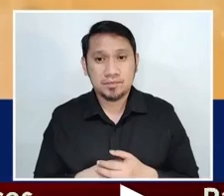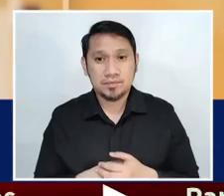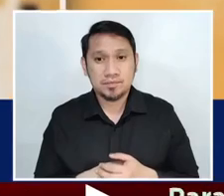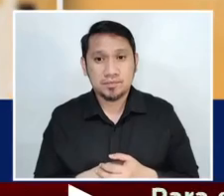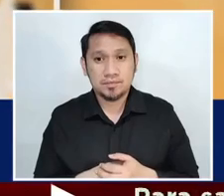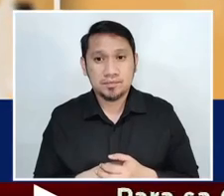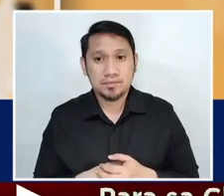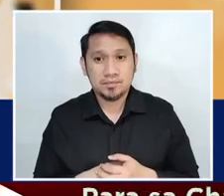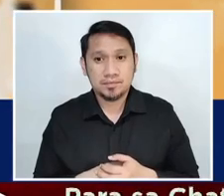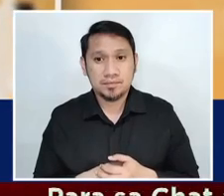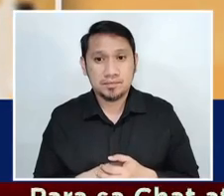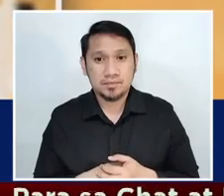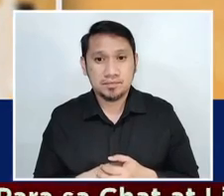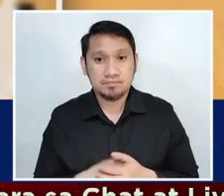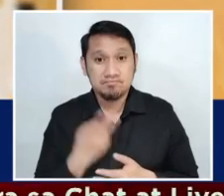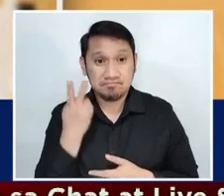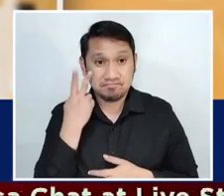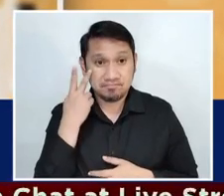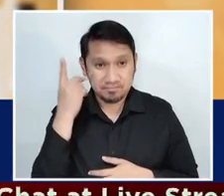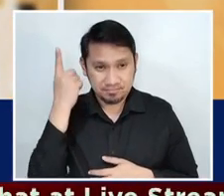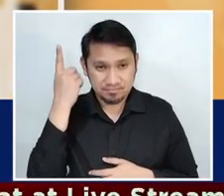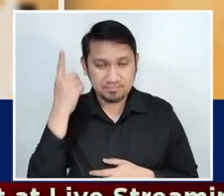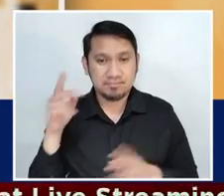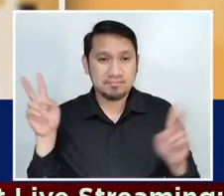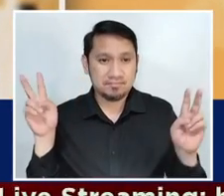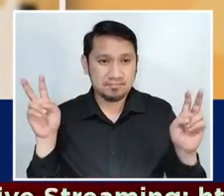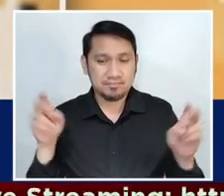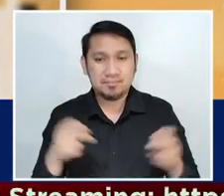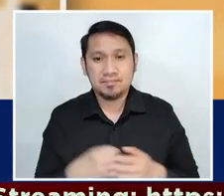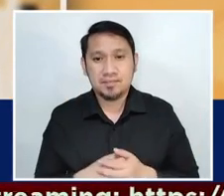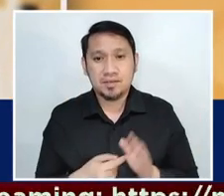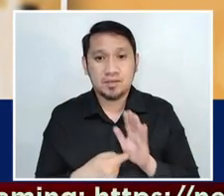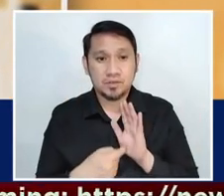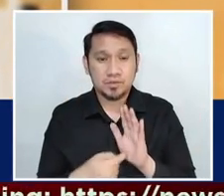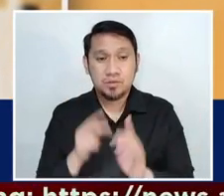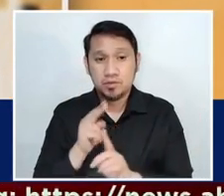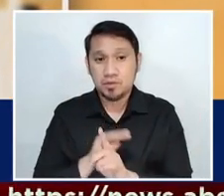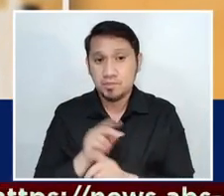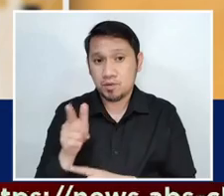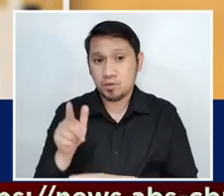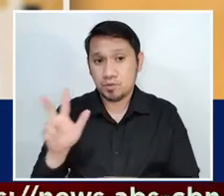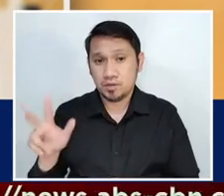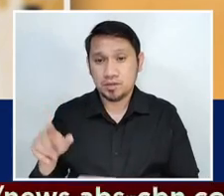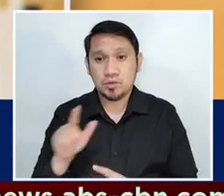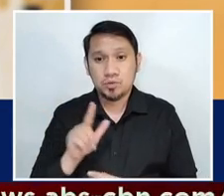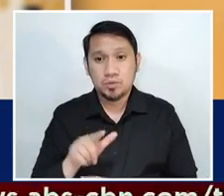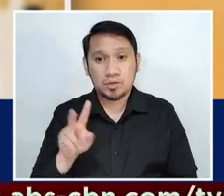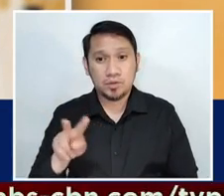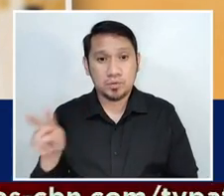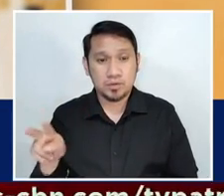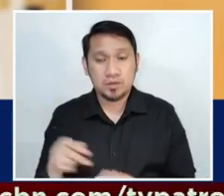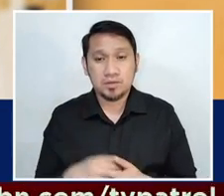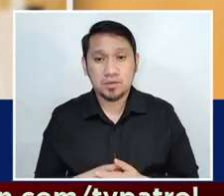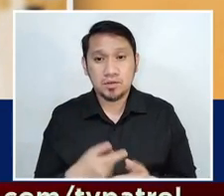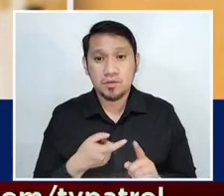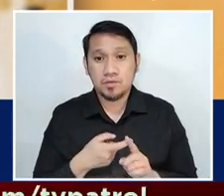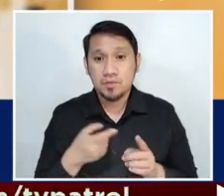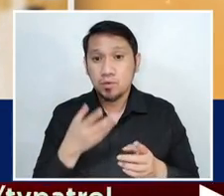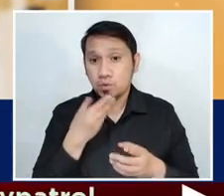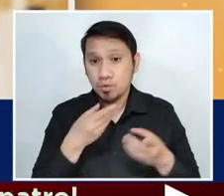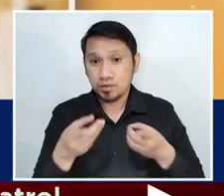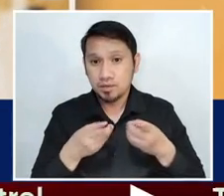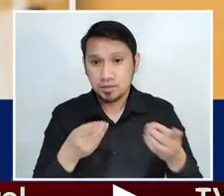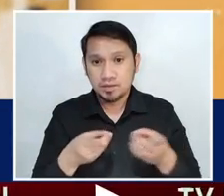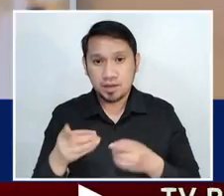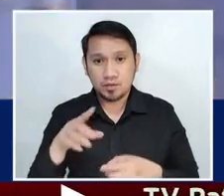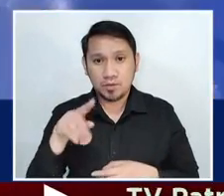nila na An Inconvenient Love, na ipalalabas sa November 23, 2022 mula sa direksyon ni